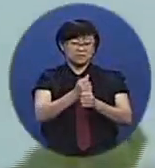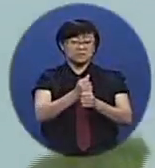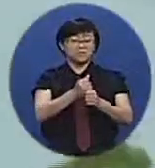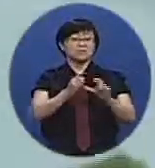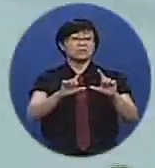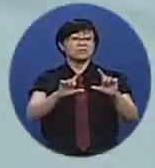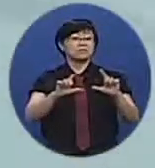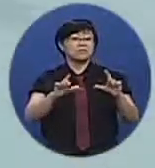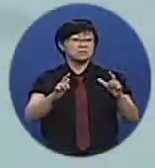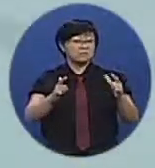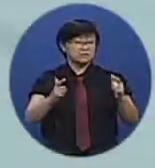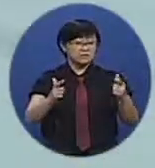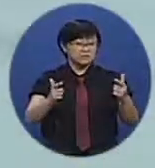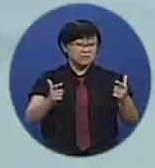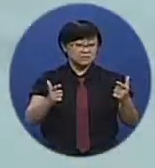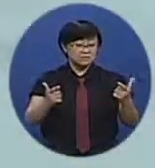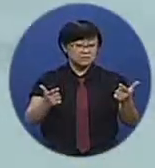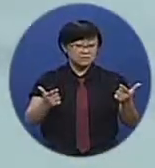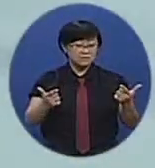붙잡진 않겠어요.